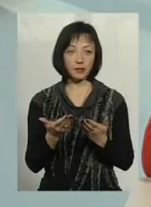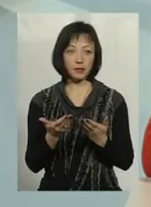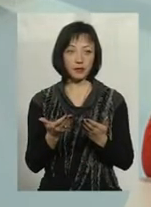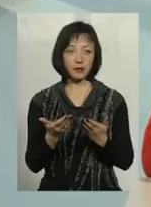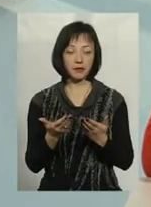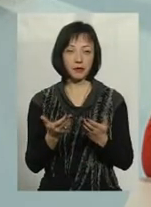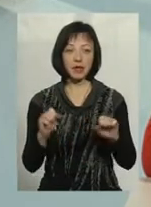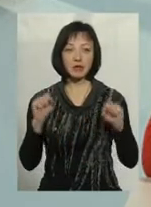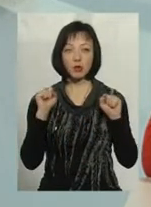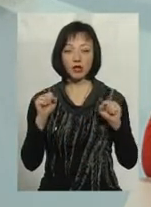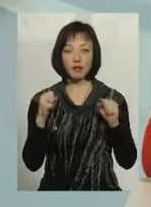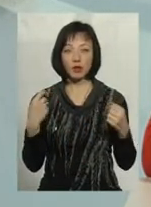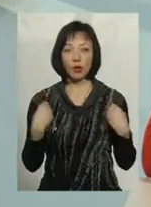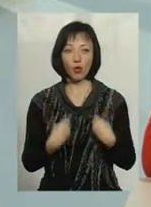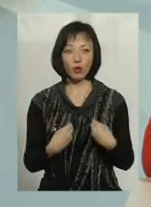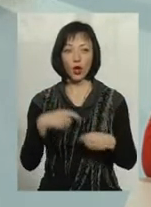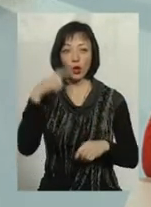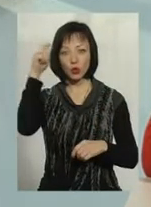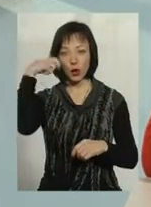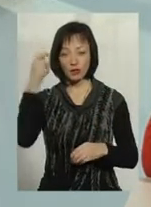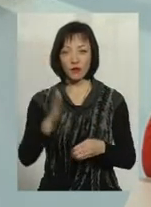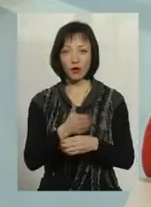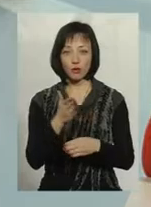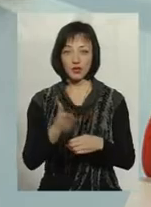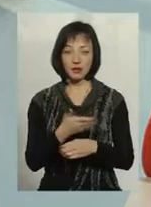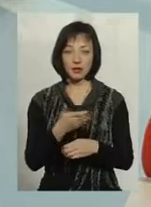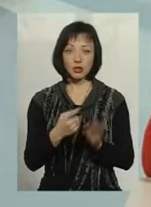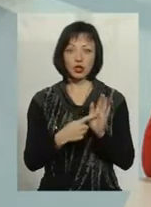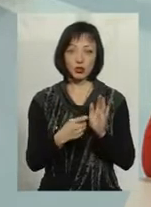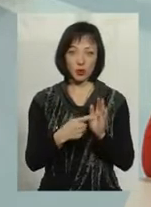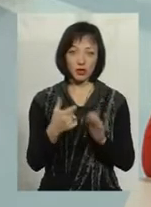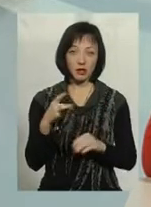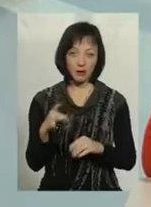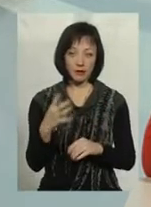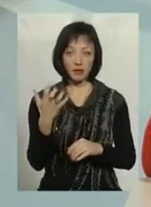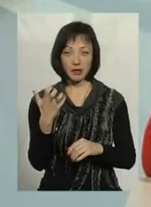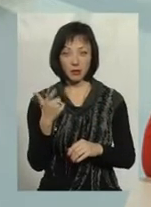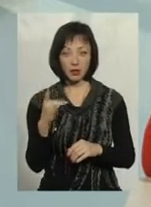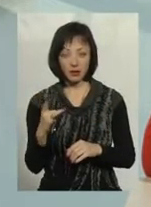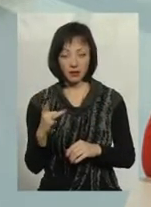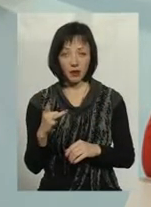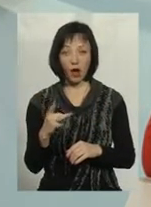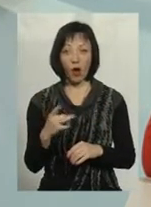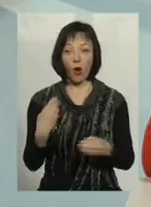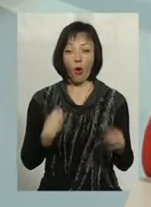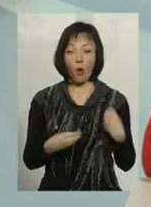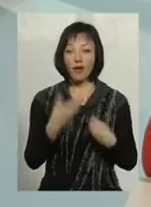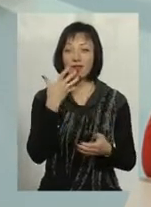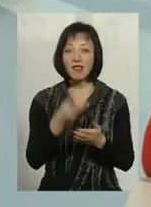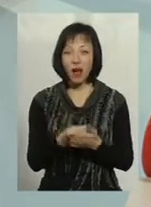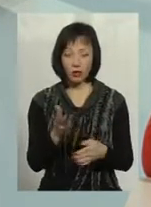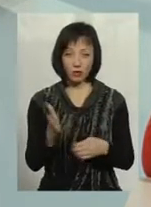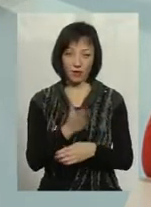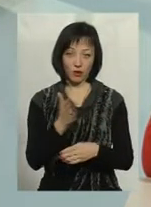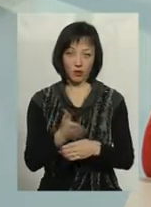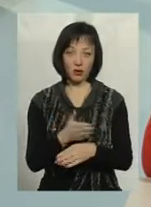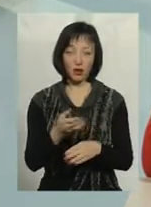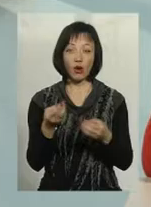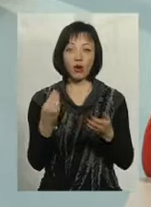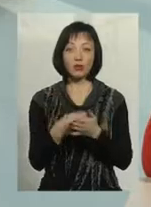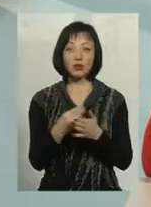де в певний проміжок часу, якщо казати про Хмельницький, то що душею кривити, є такий бізнес, котрий заробив добре